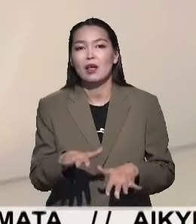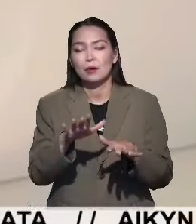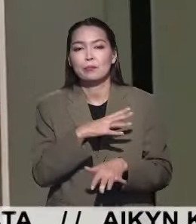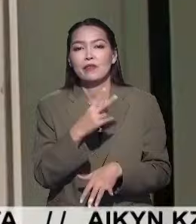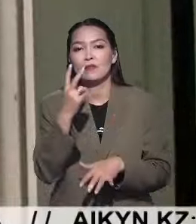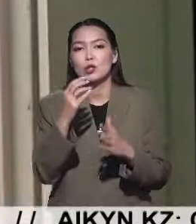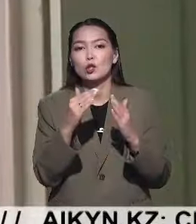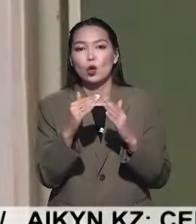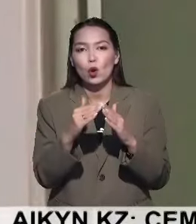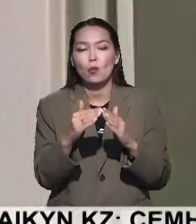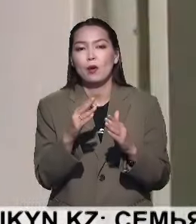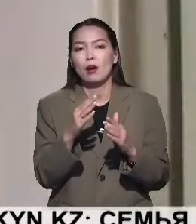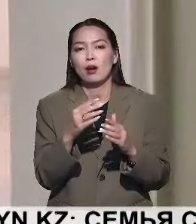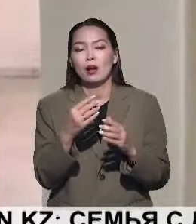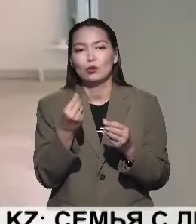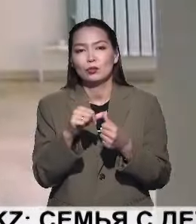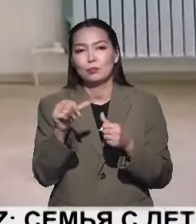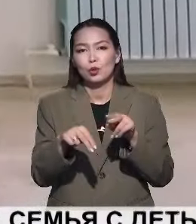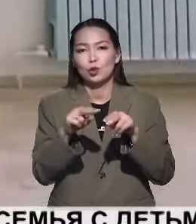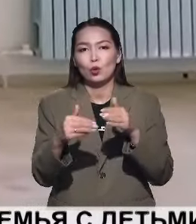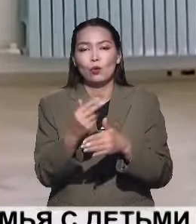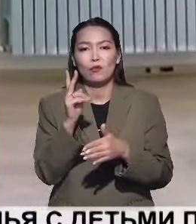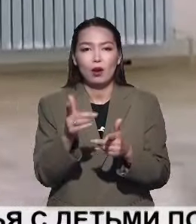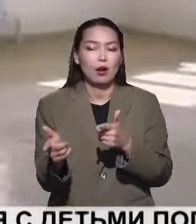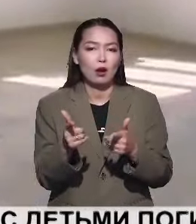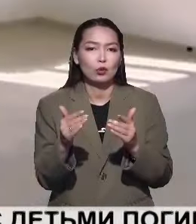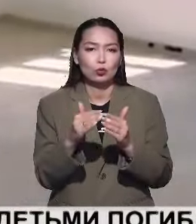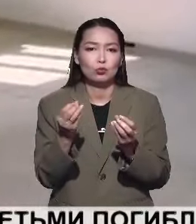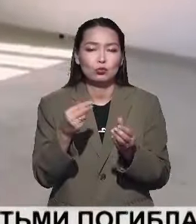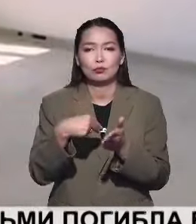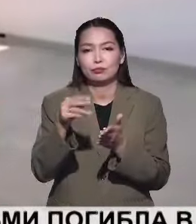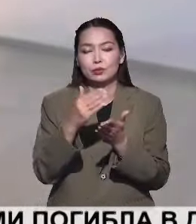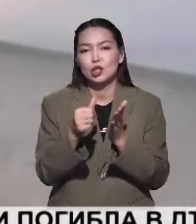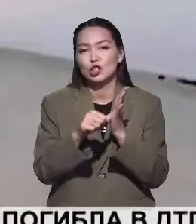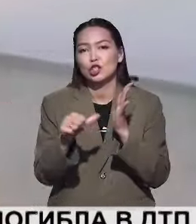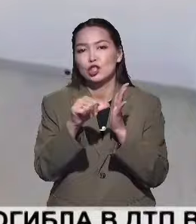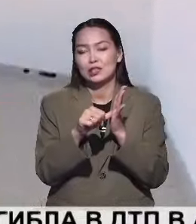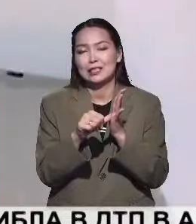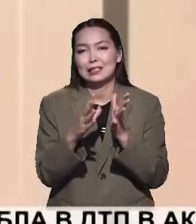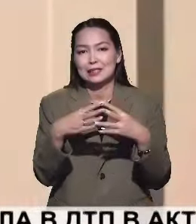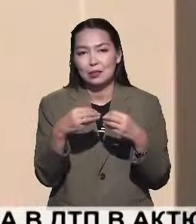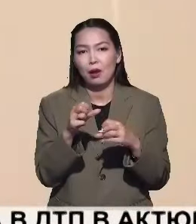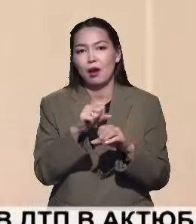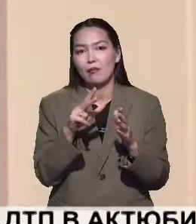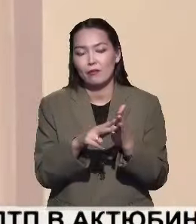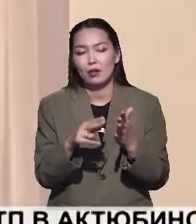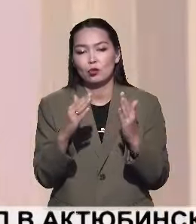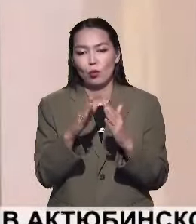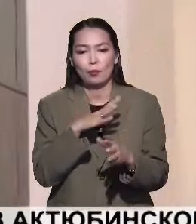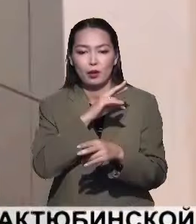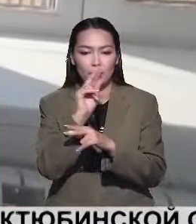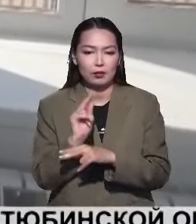200 домов. Помимо строительства нового жилья, готовые дома здесь приобрели для 66 семей, а 18 были